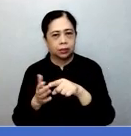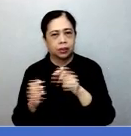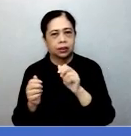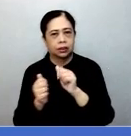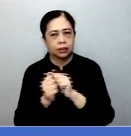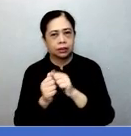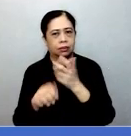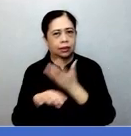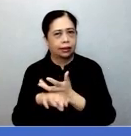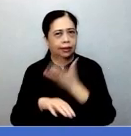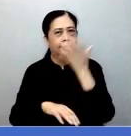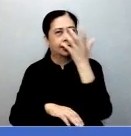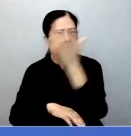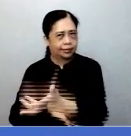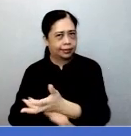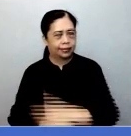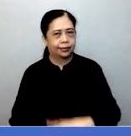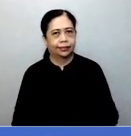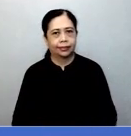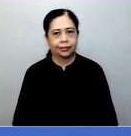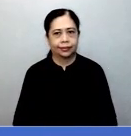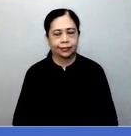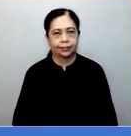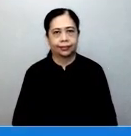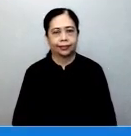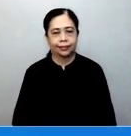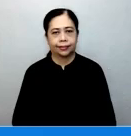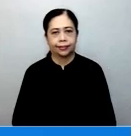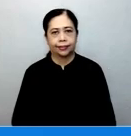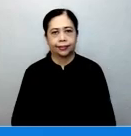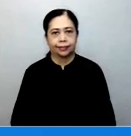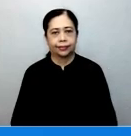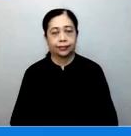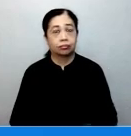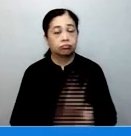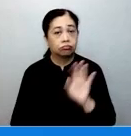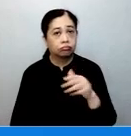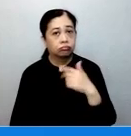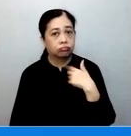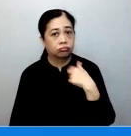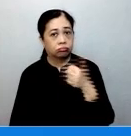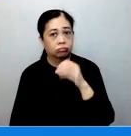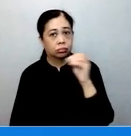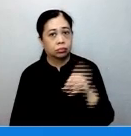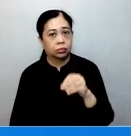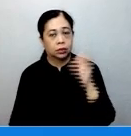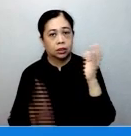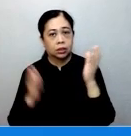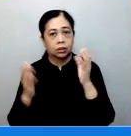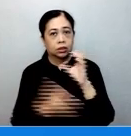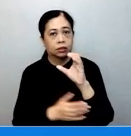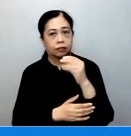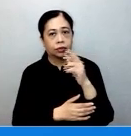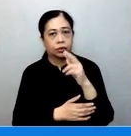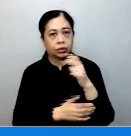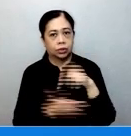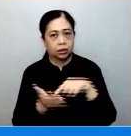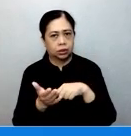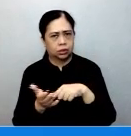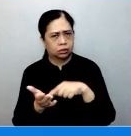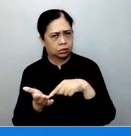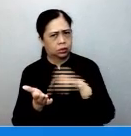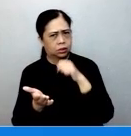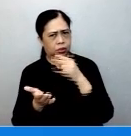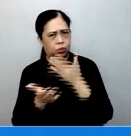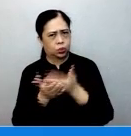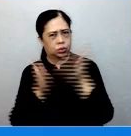ay may kasamang intensyon na makapanloko. Attorney, may 10% service charge yung restaurant bill ko. Hindi naman po maganda ang